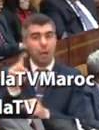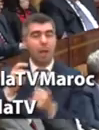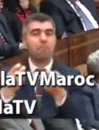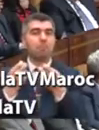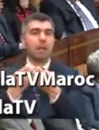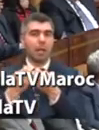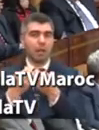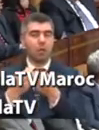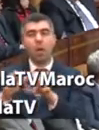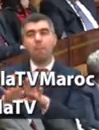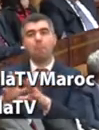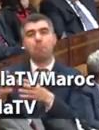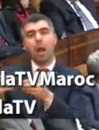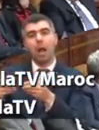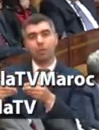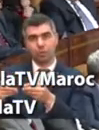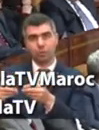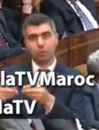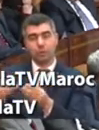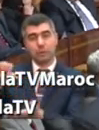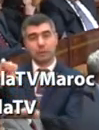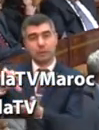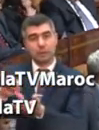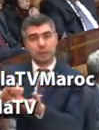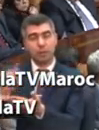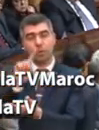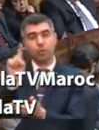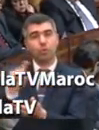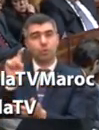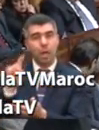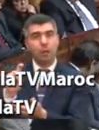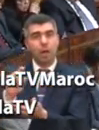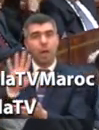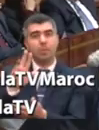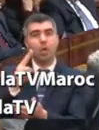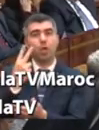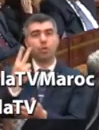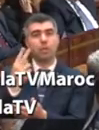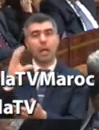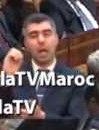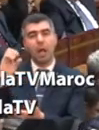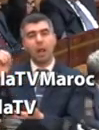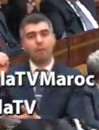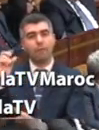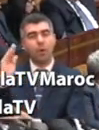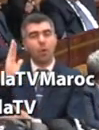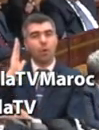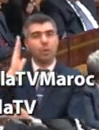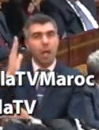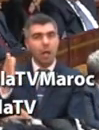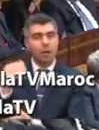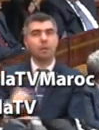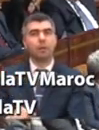يخص مراكش تنطلق من الجامعة ديال أكافاي حتى لشيشاوة كاين 25,000 هكتار تتسمى بلاد